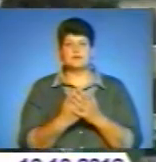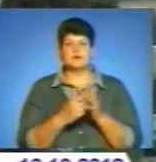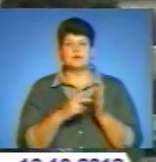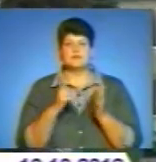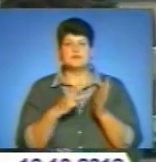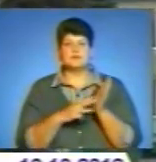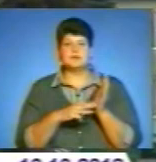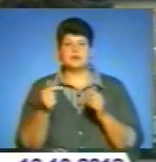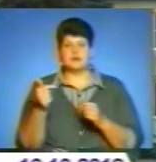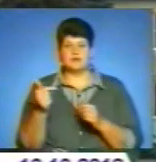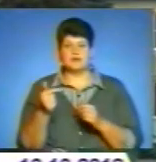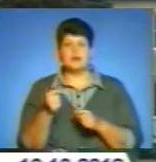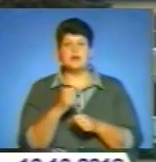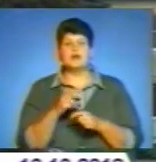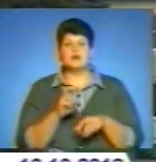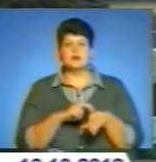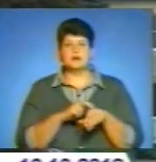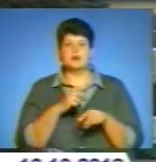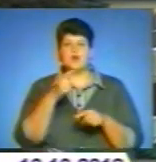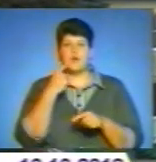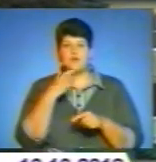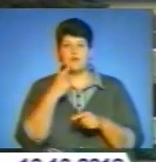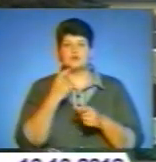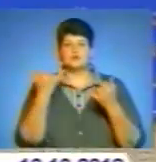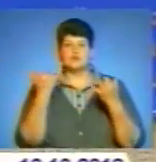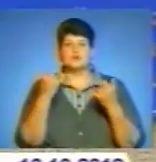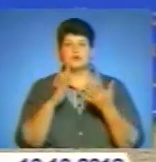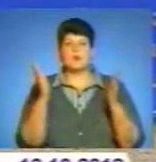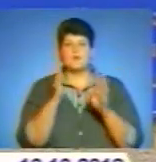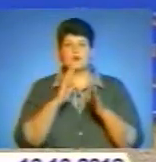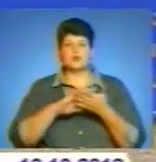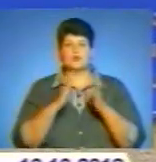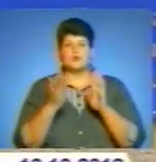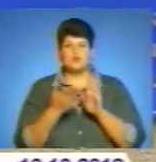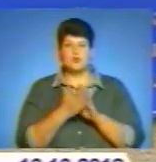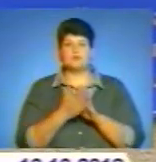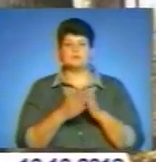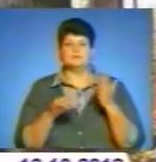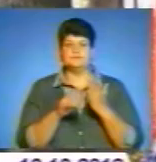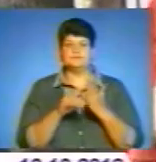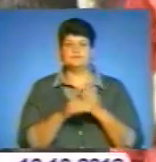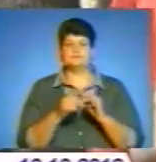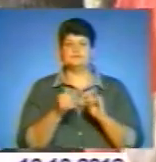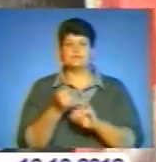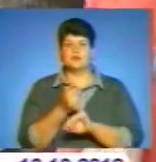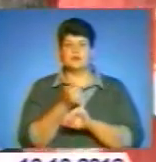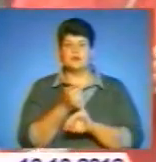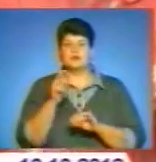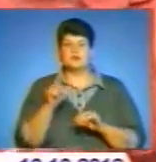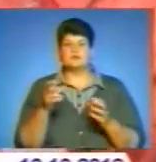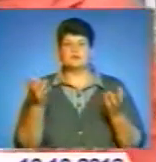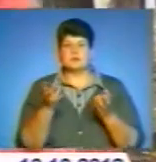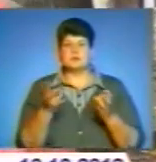аптек працюють під замовлення. Є аптека, де буде вакцина, ціна близько 80 гривень. Лікарі міської